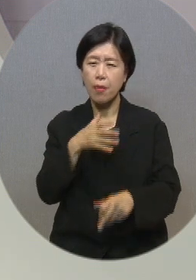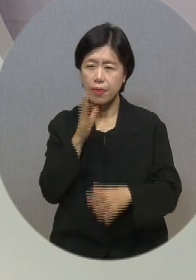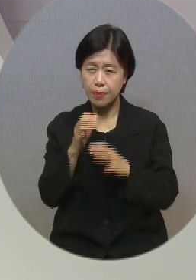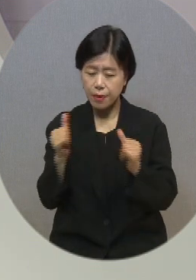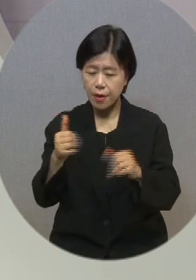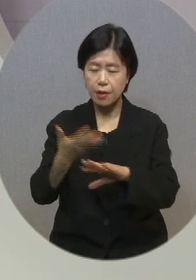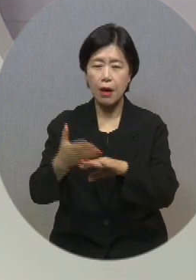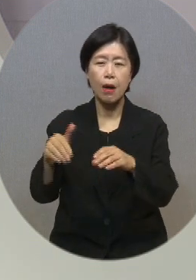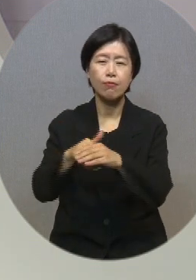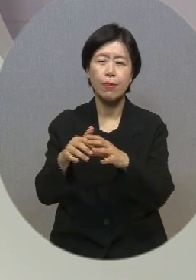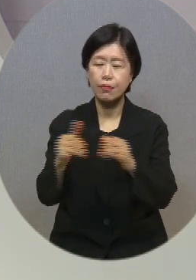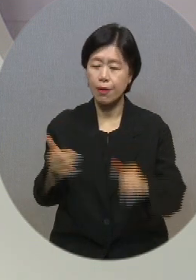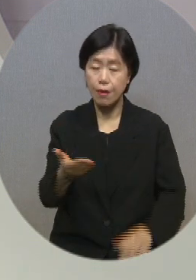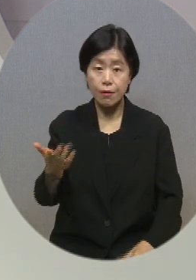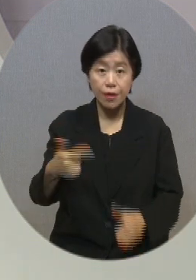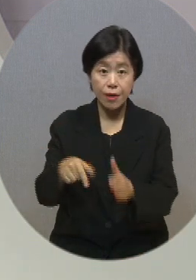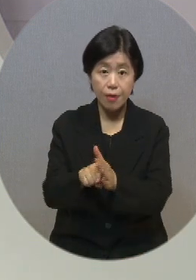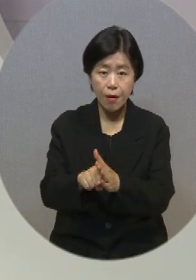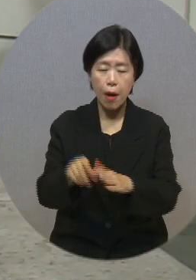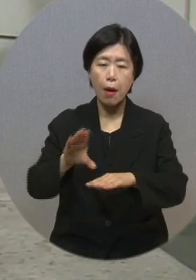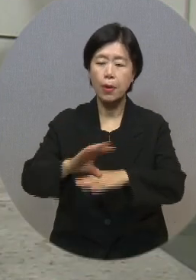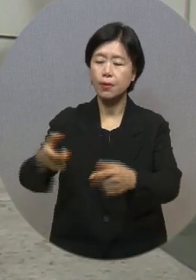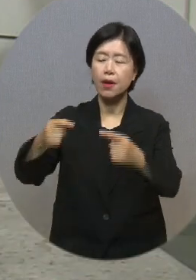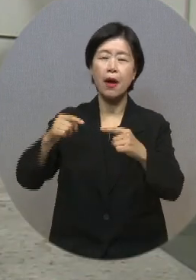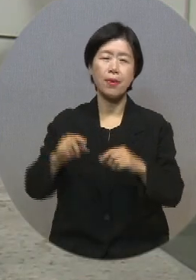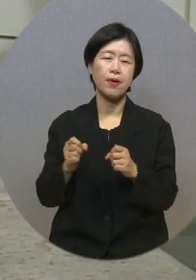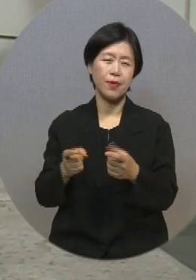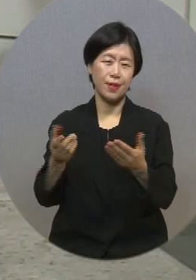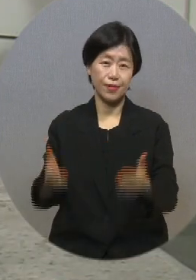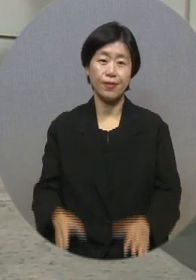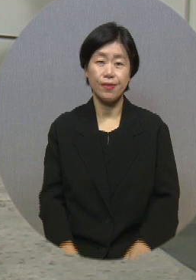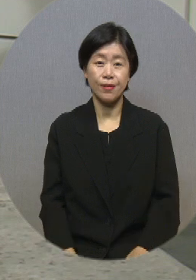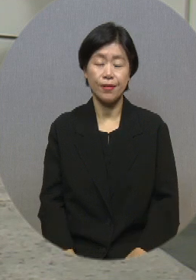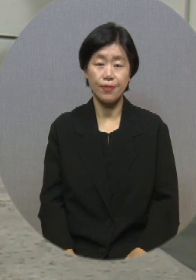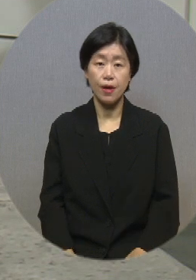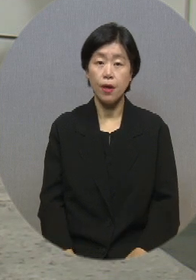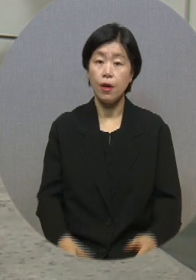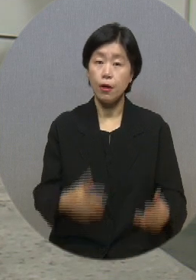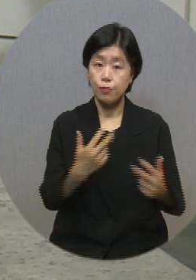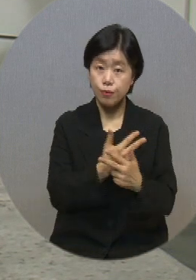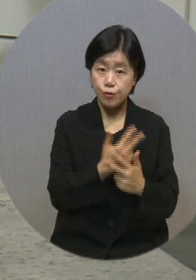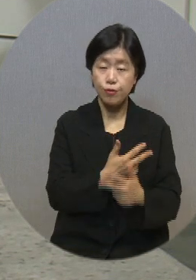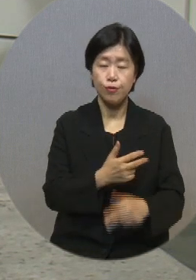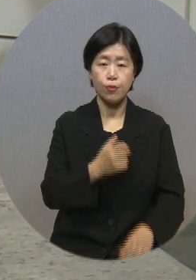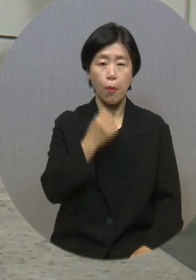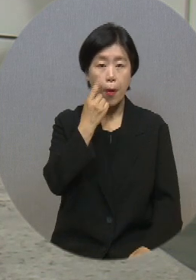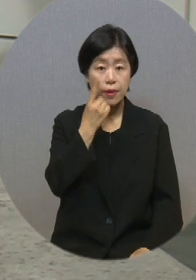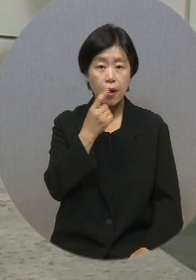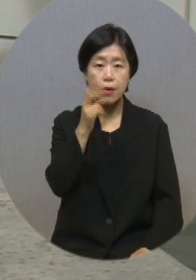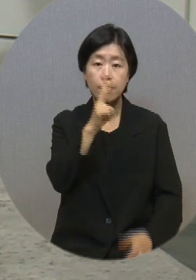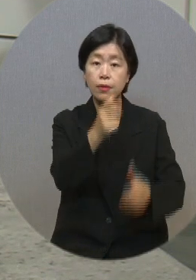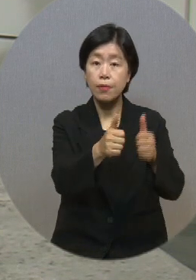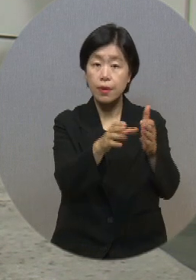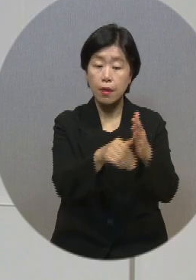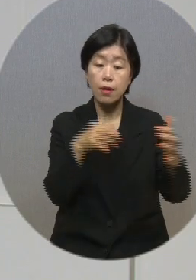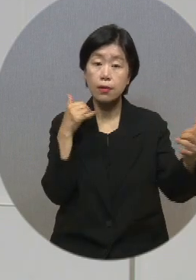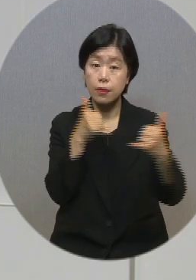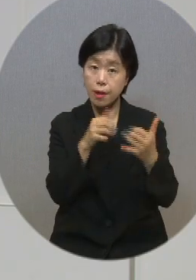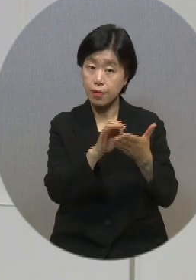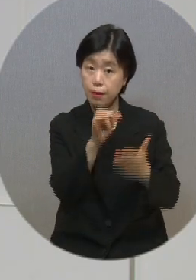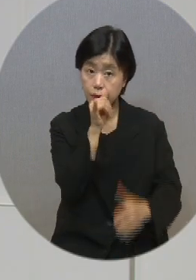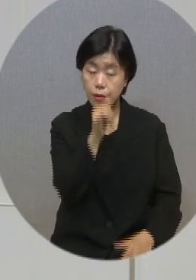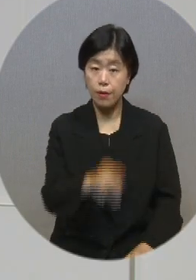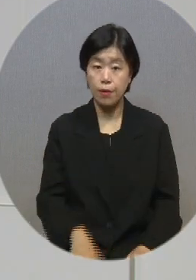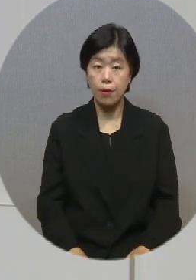가요 입문의 기회를 제공하는 노래 경연 대회입니다. 주간 본선 월간 결선은 전화 연결로 경연을 하는데요.